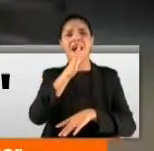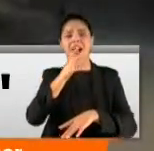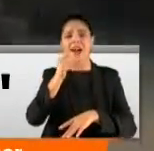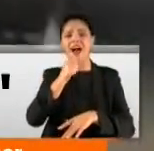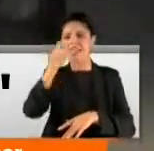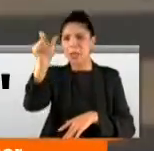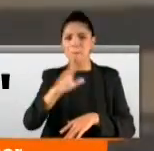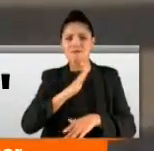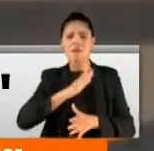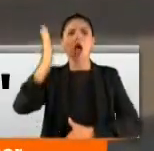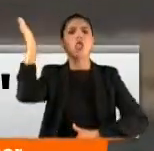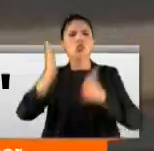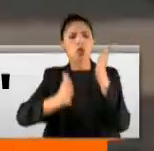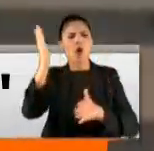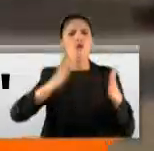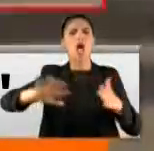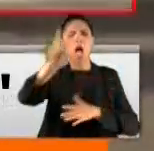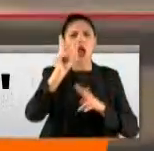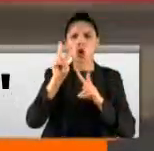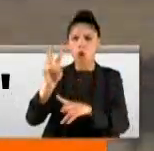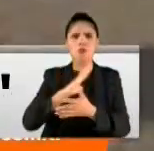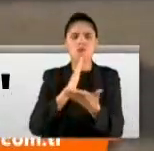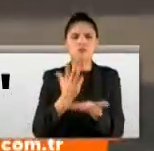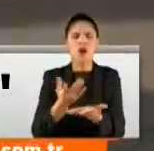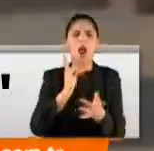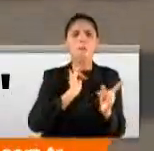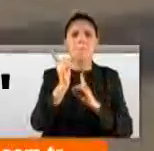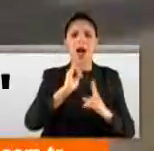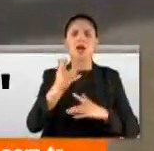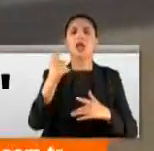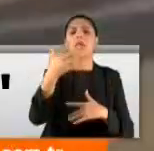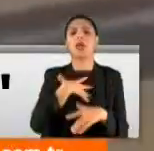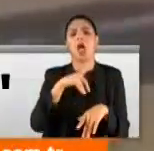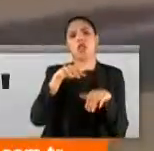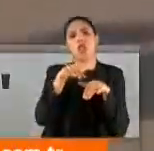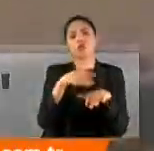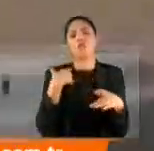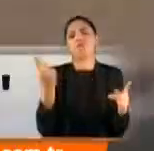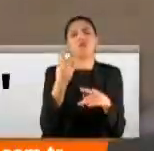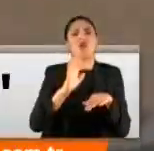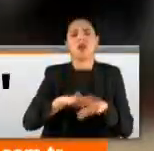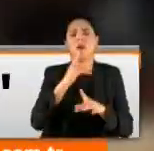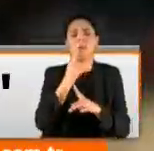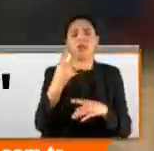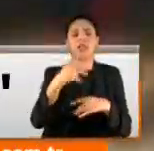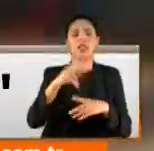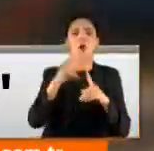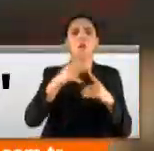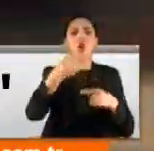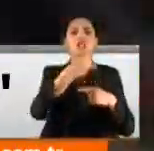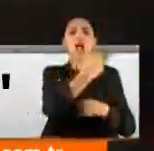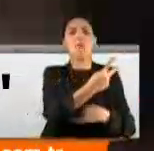öldüresiye darp ettiler. Üstelik herkesin gözü önünde. Mahkemede ise yere düştü, biz bir şey yapmadık dediler.